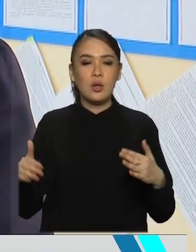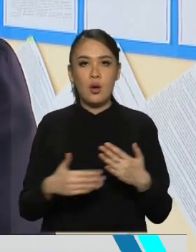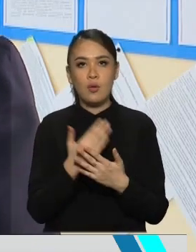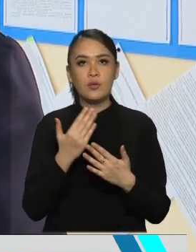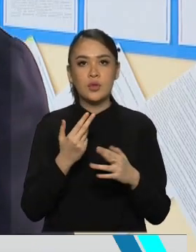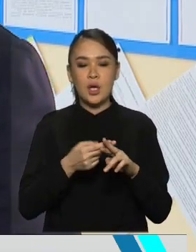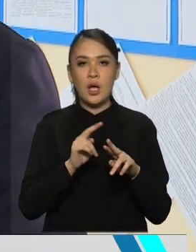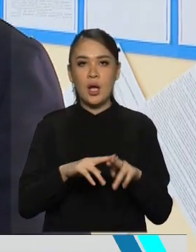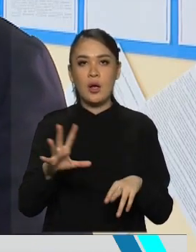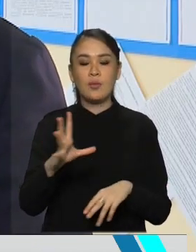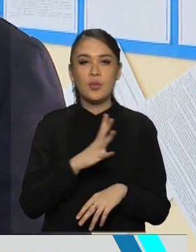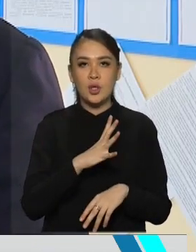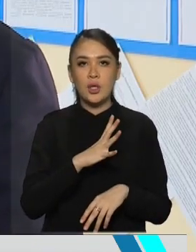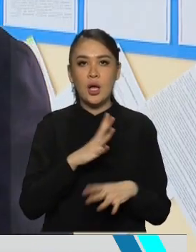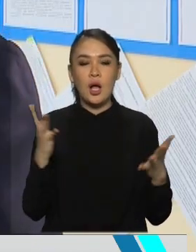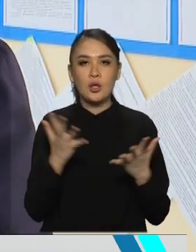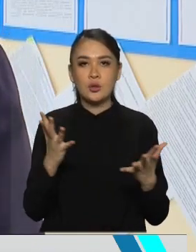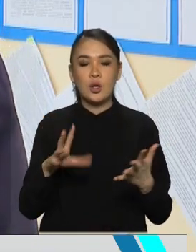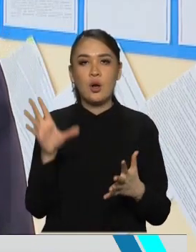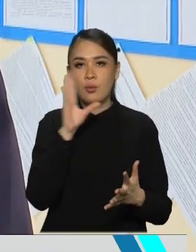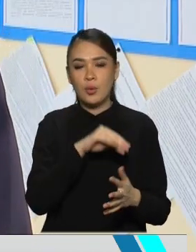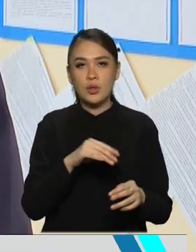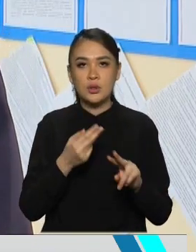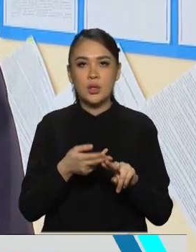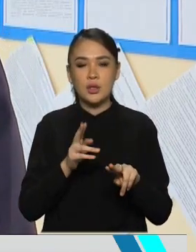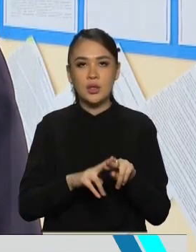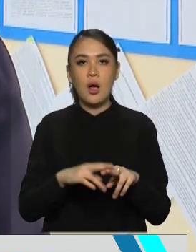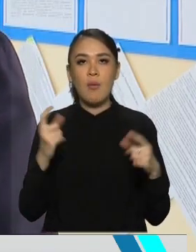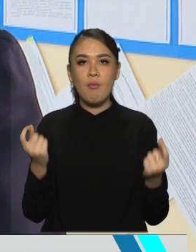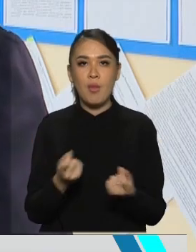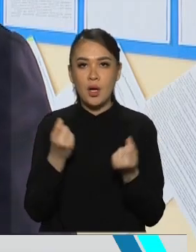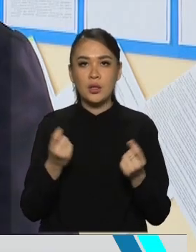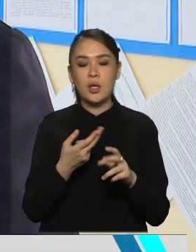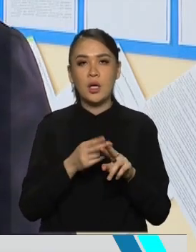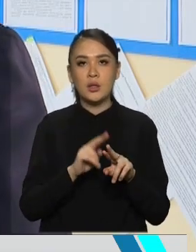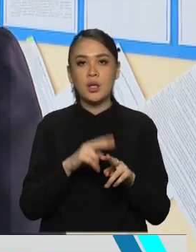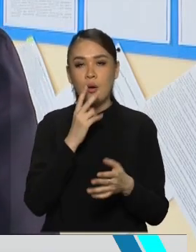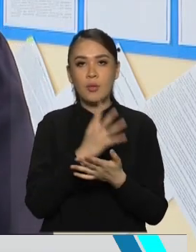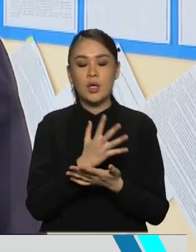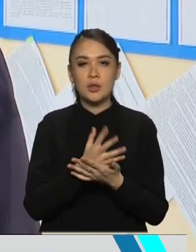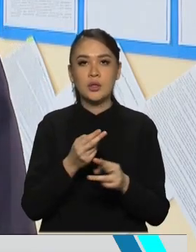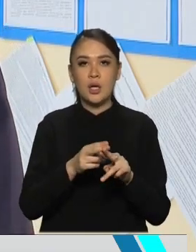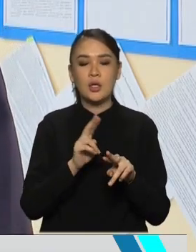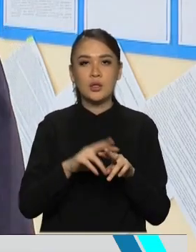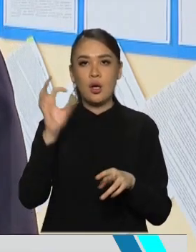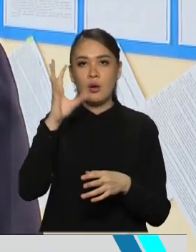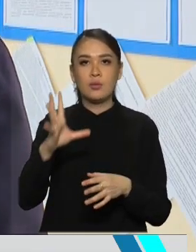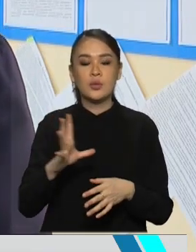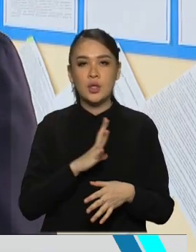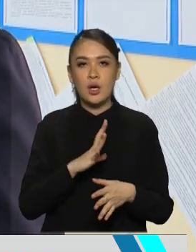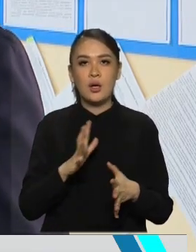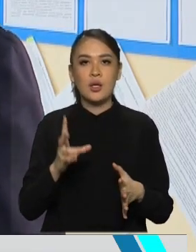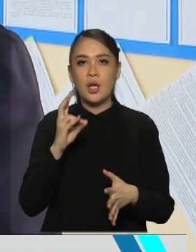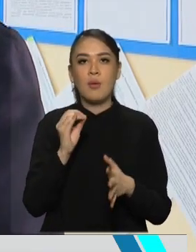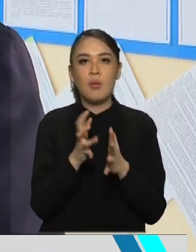методик, операций, которые уникальные, которые малотравматичные, которые оперируются через небольшие разрезы,